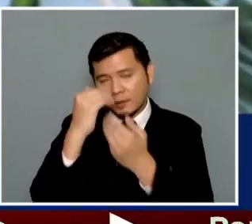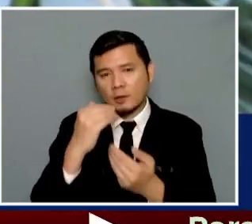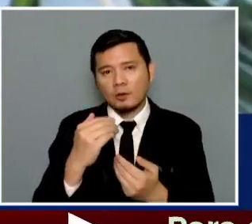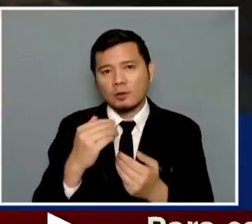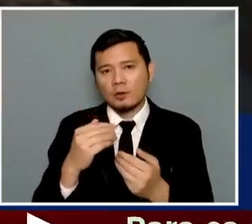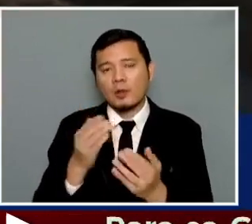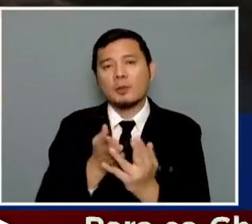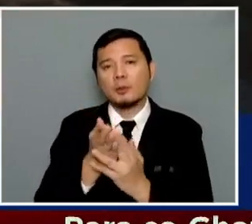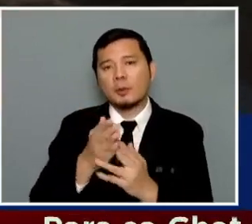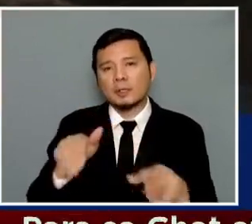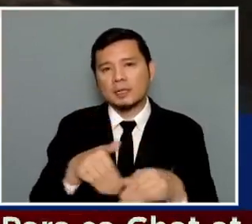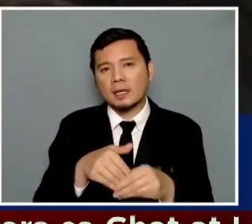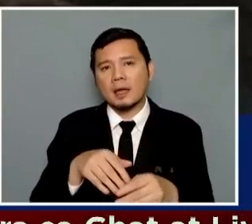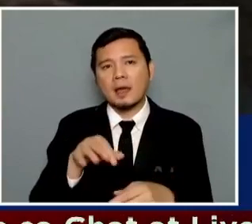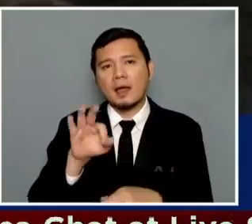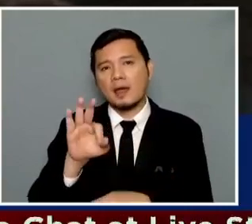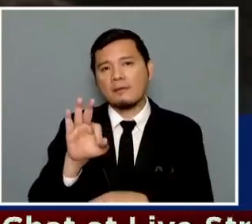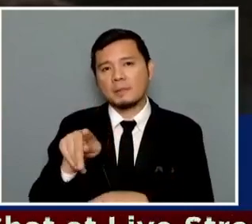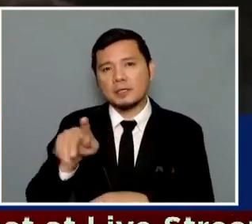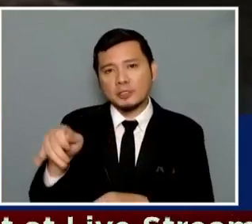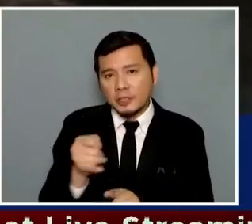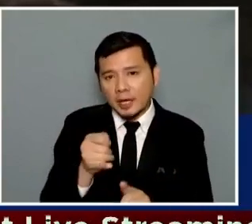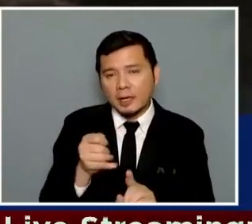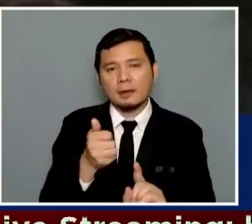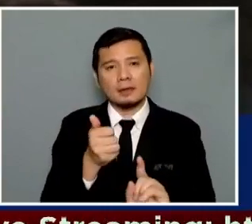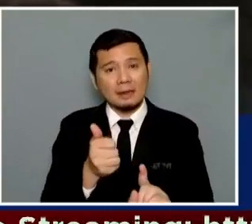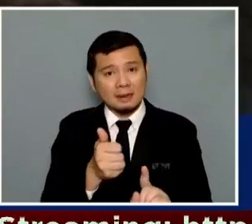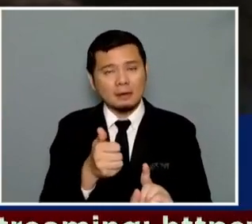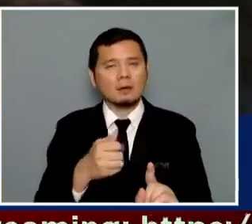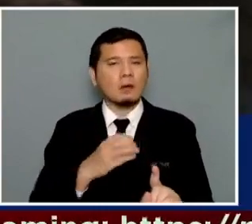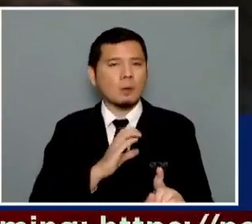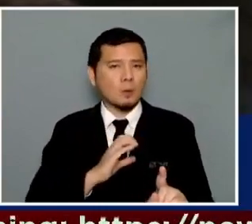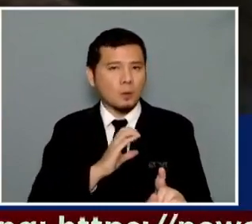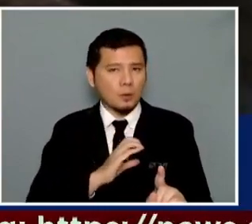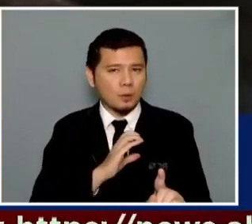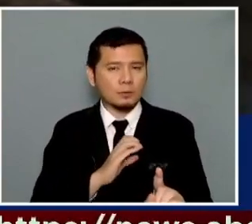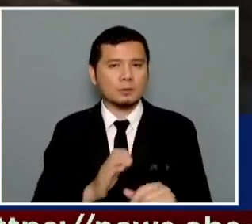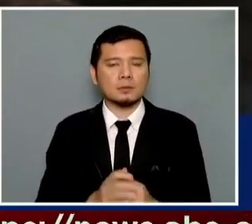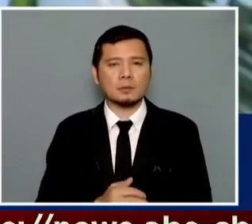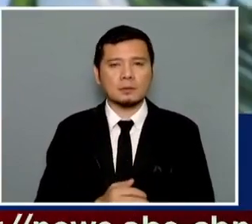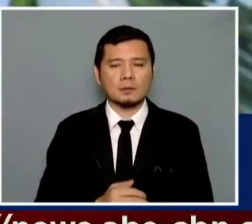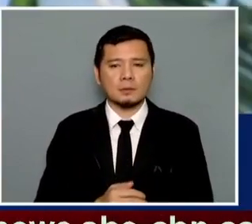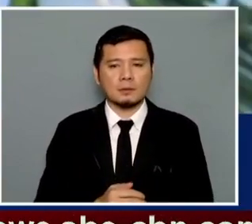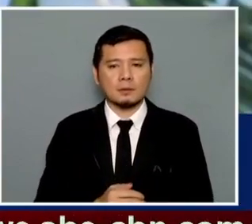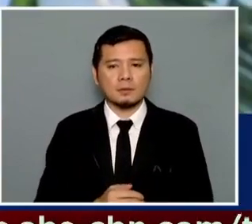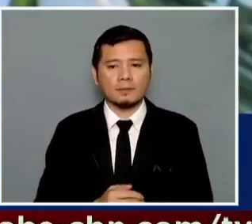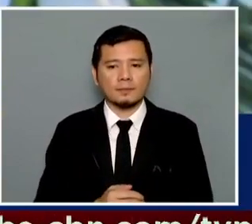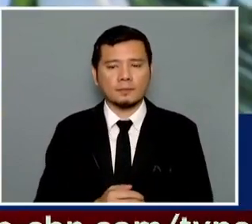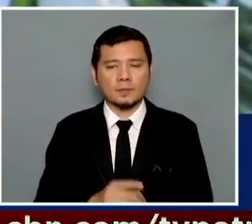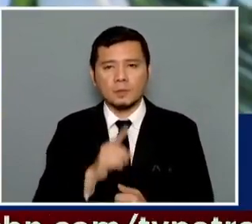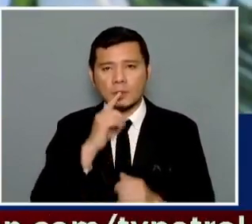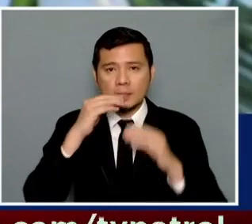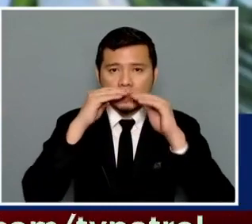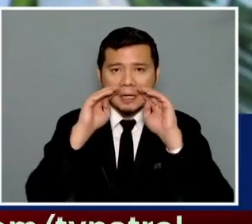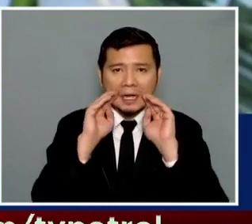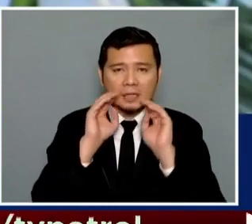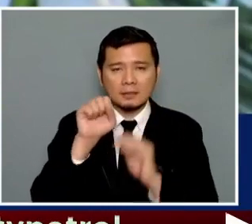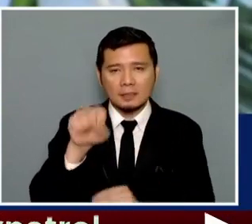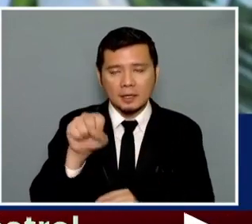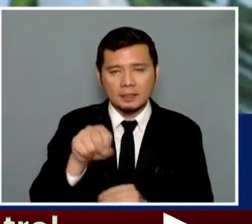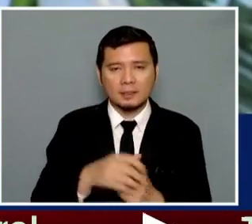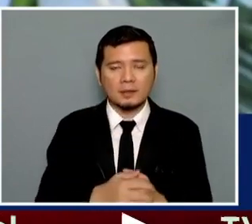Ninong PJ, nakikiramay ako in our own little way. Talagang nakakalungkot, but at the same